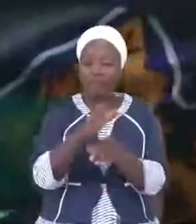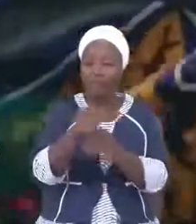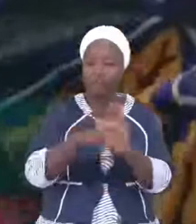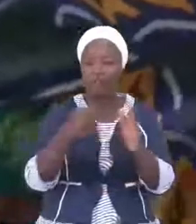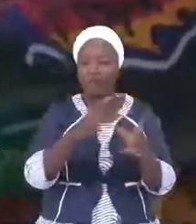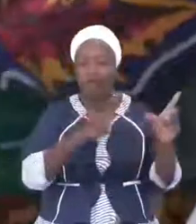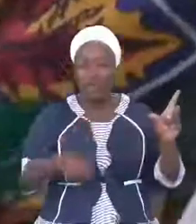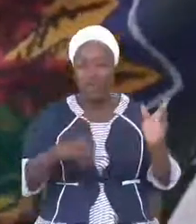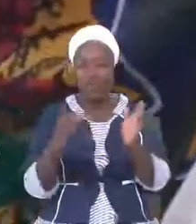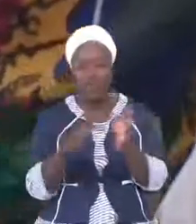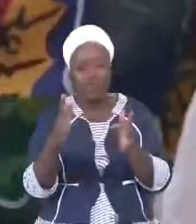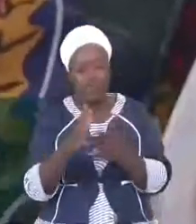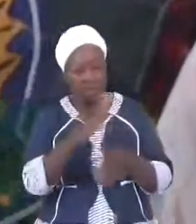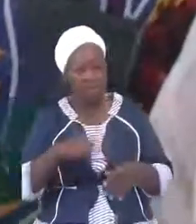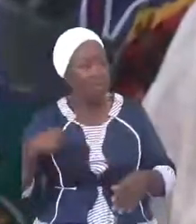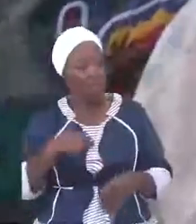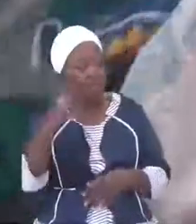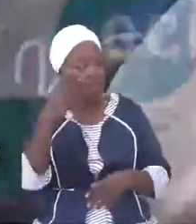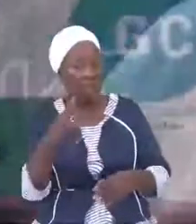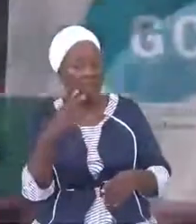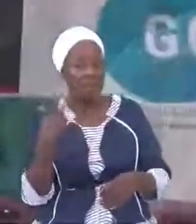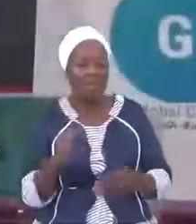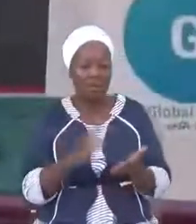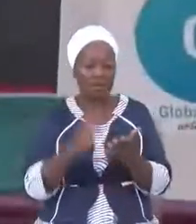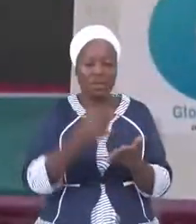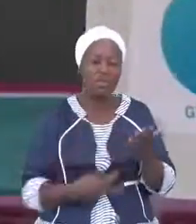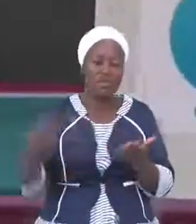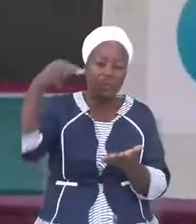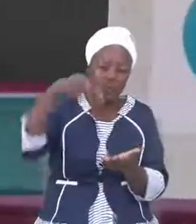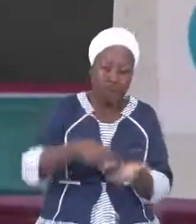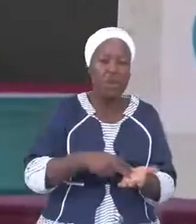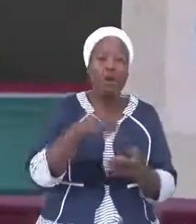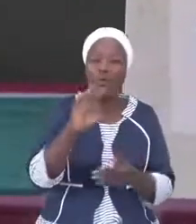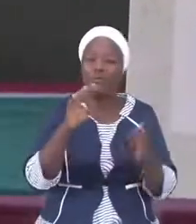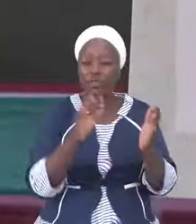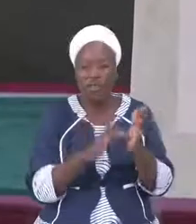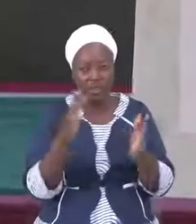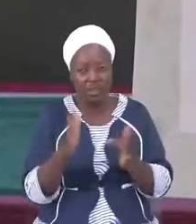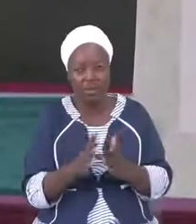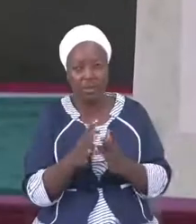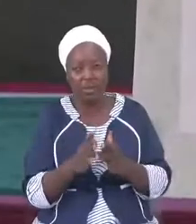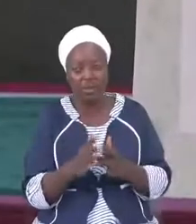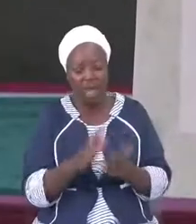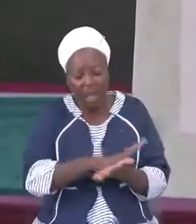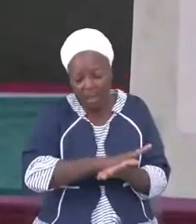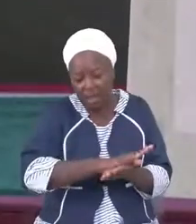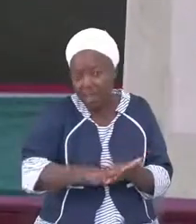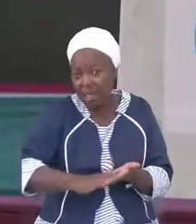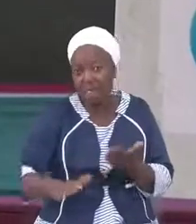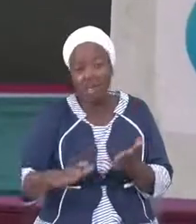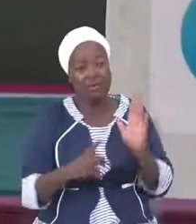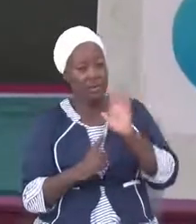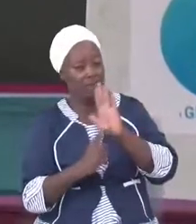Jonas et de l'accomplissement sur le Seigneur Jésus-Christ, nous avons vu la glorieuse résurrection